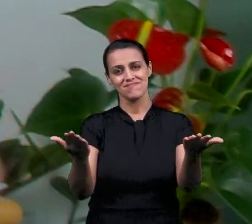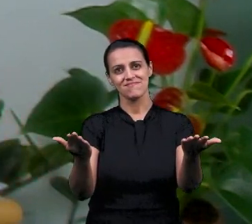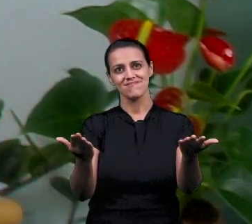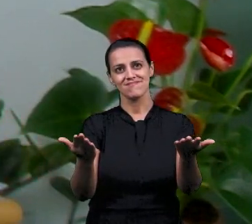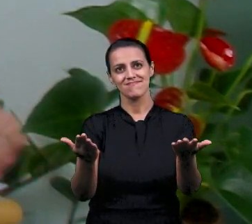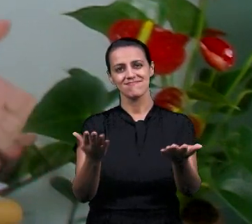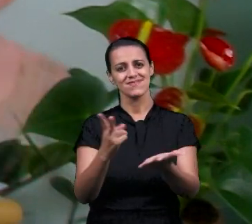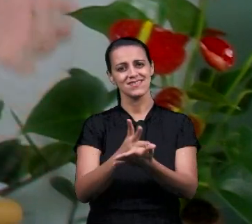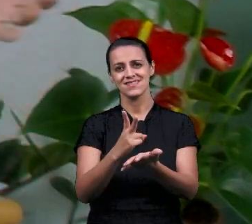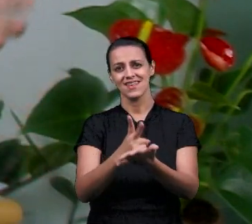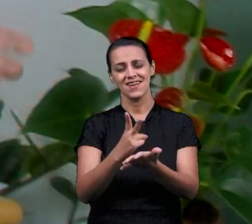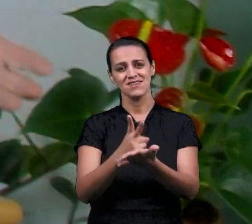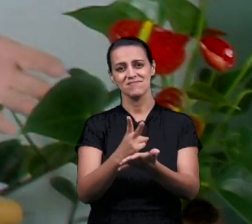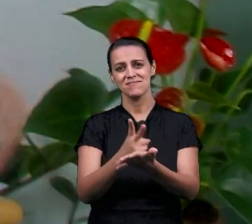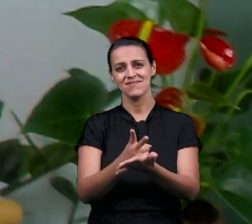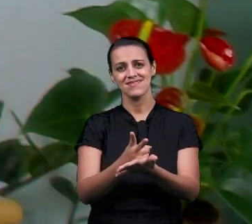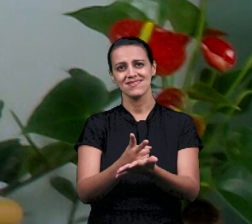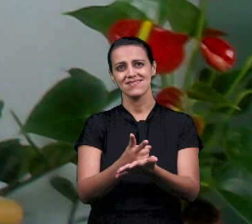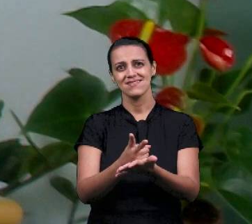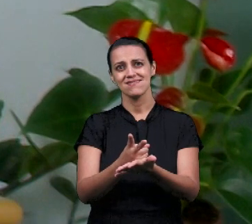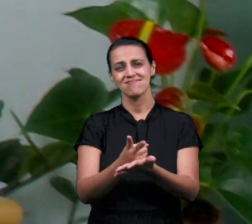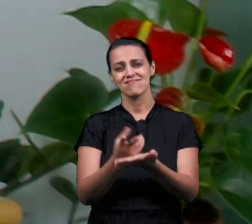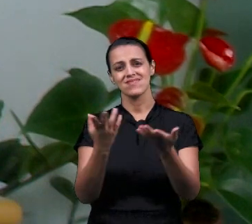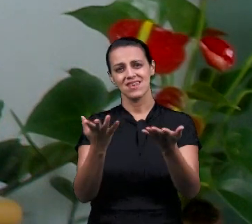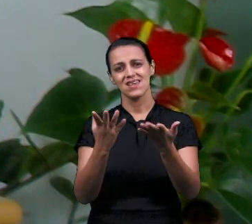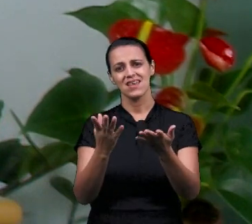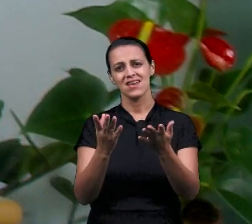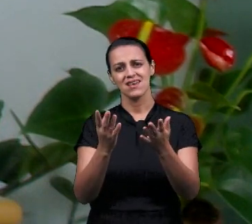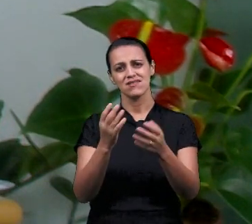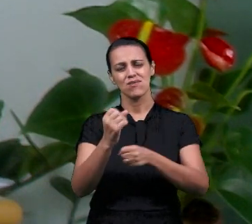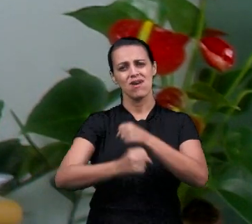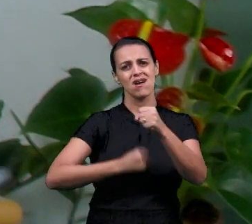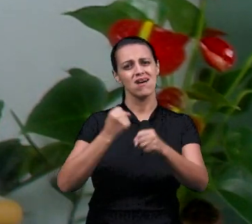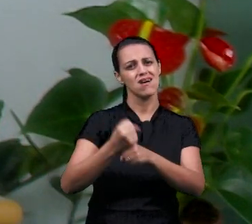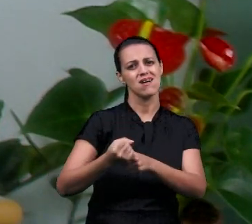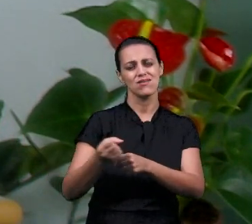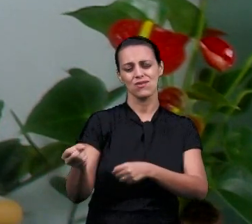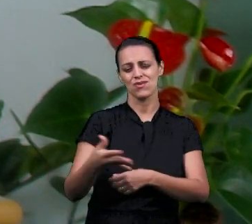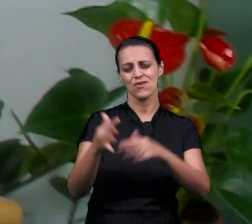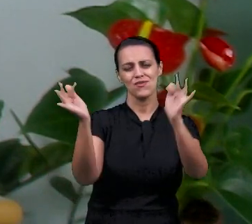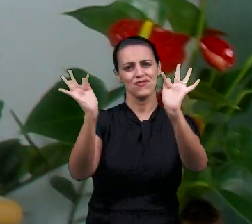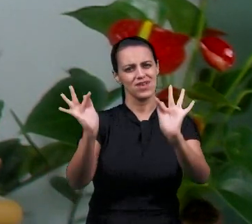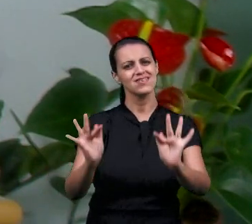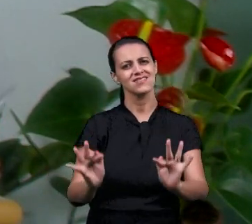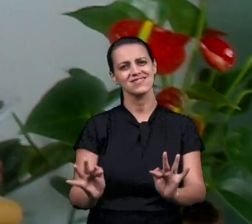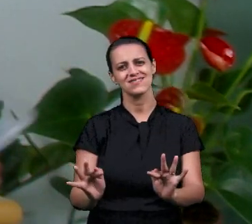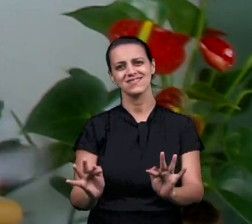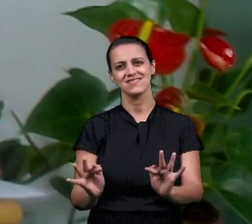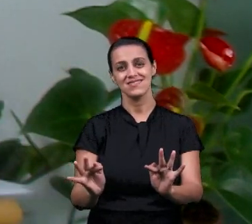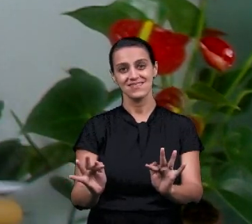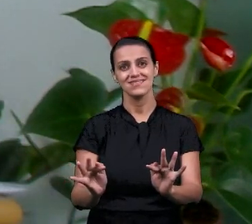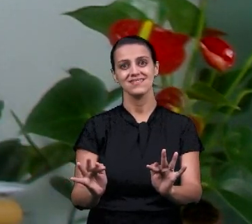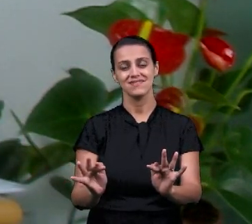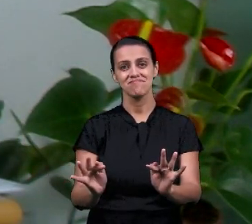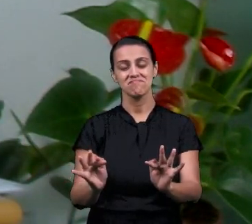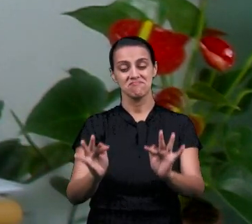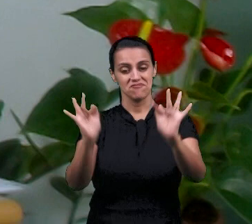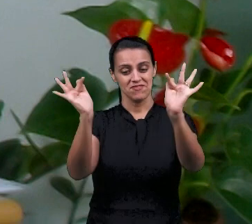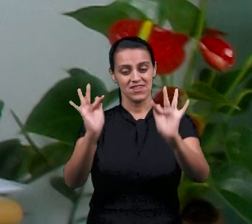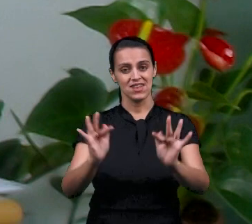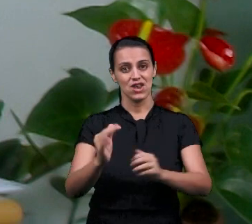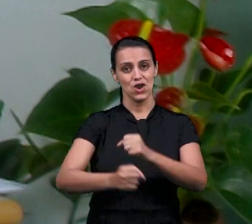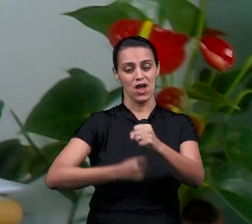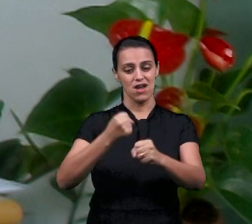Nous souhaitons toujours qu'il y ait une année joyeuse et que la joie de la